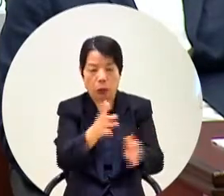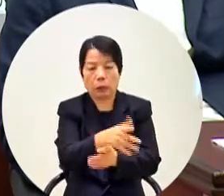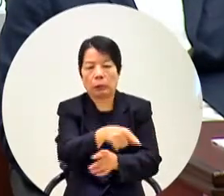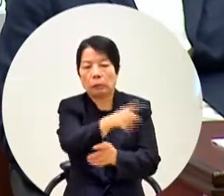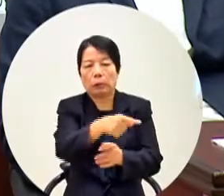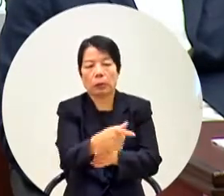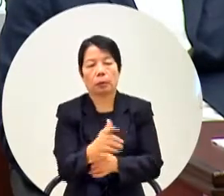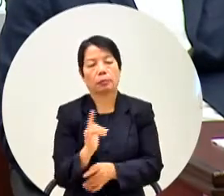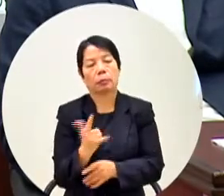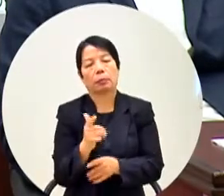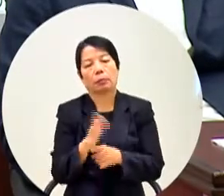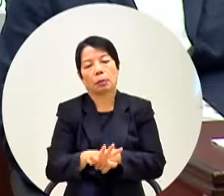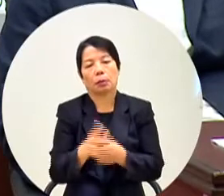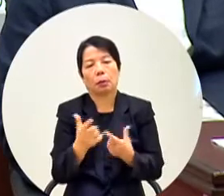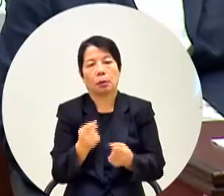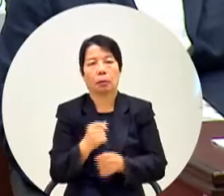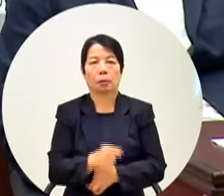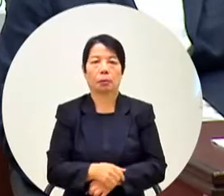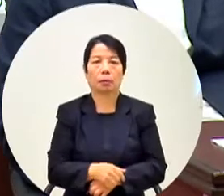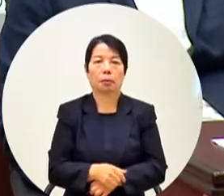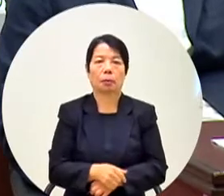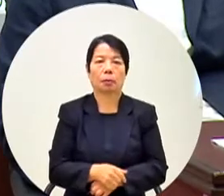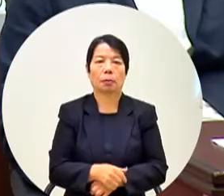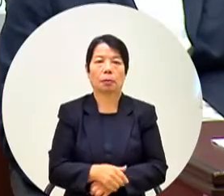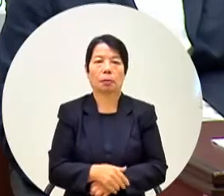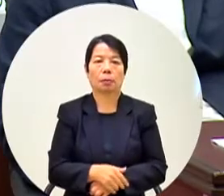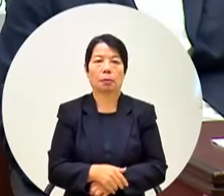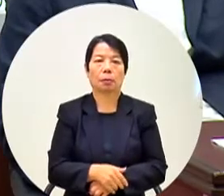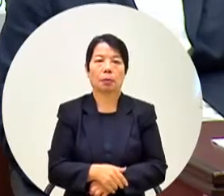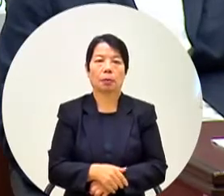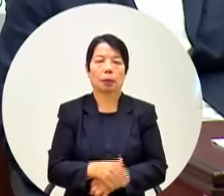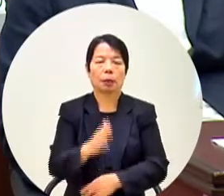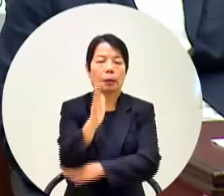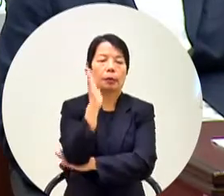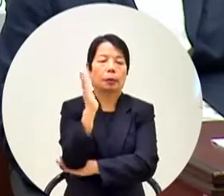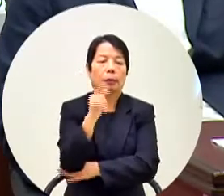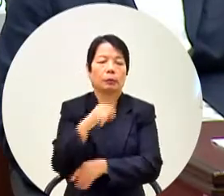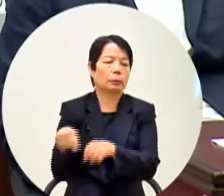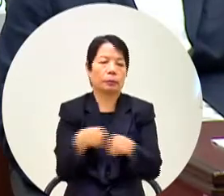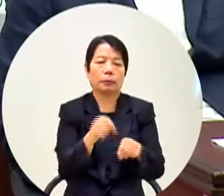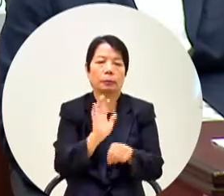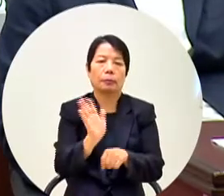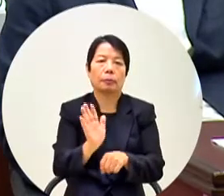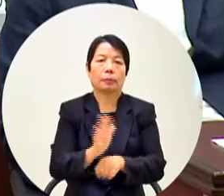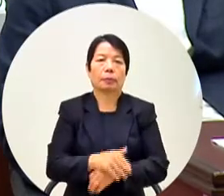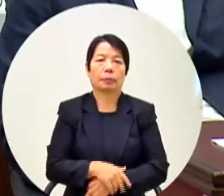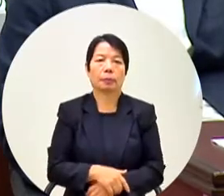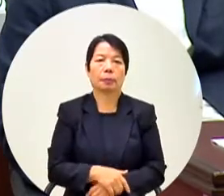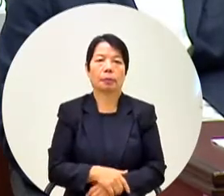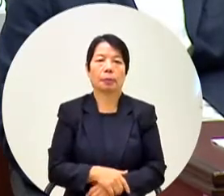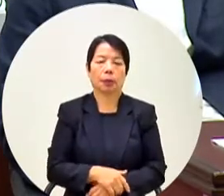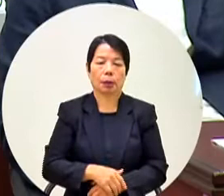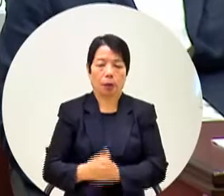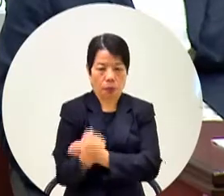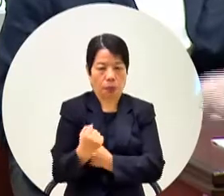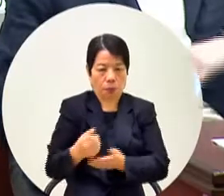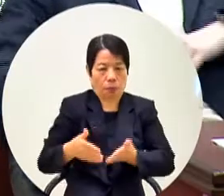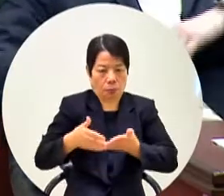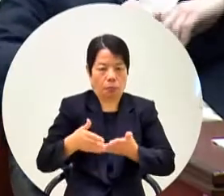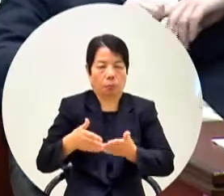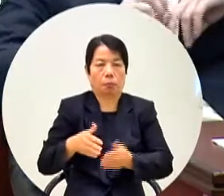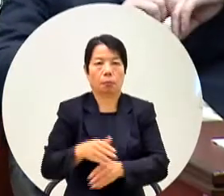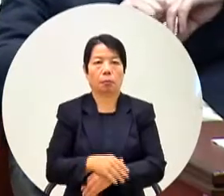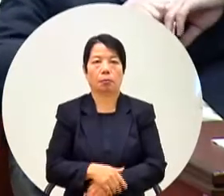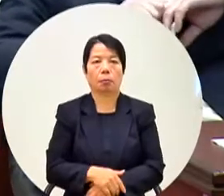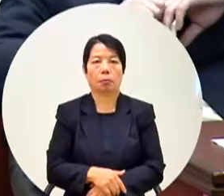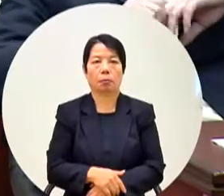府袂用个搁倒咧等啊啦，要有积极的作为啦，